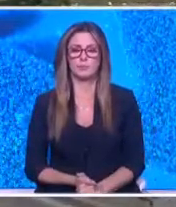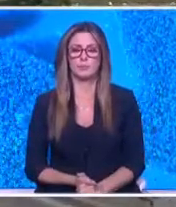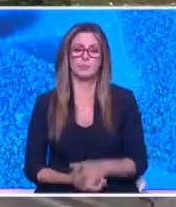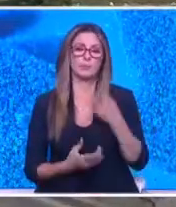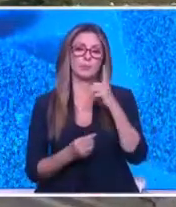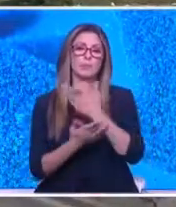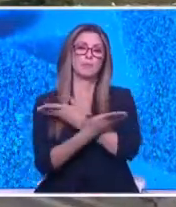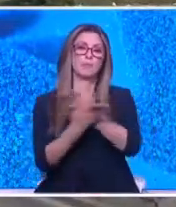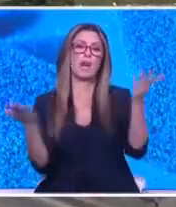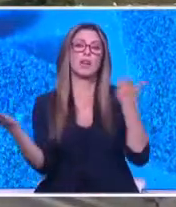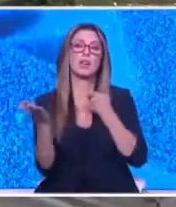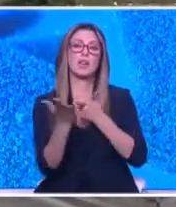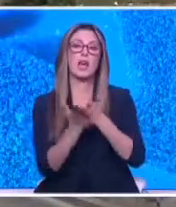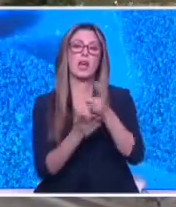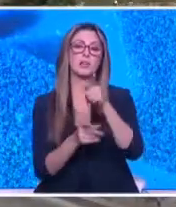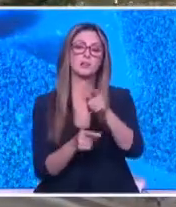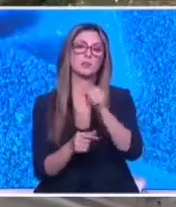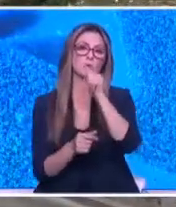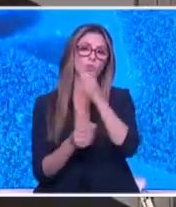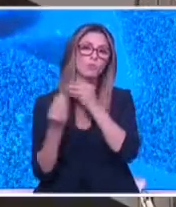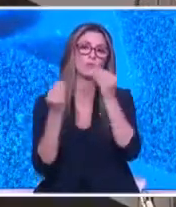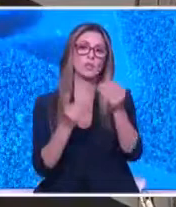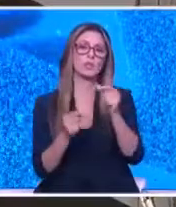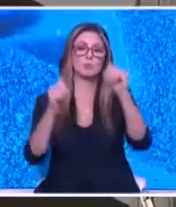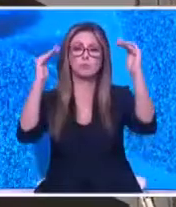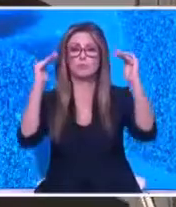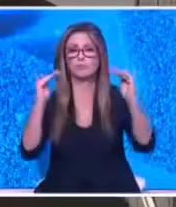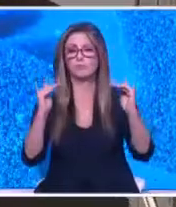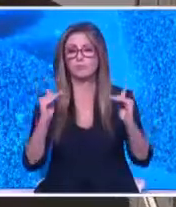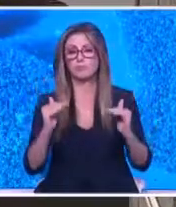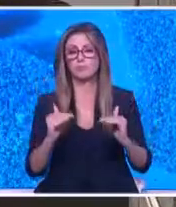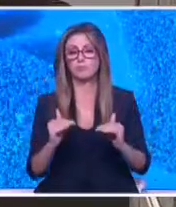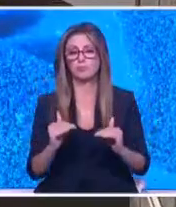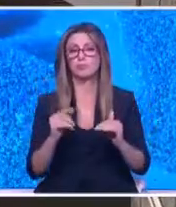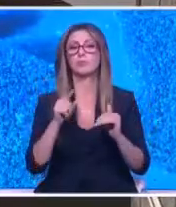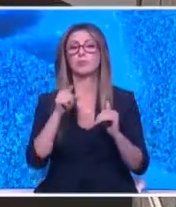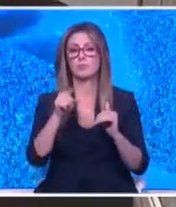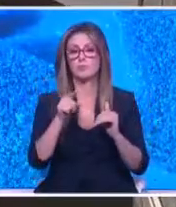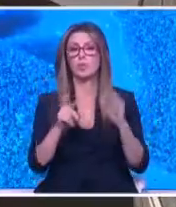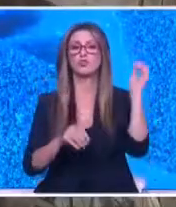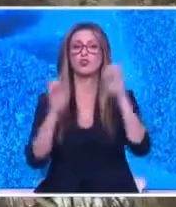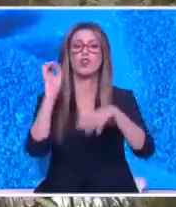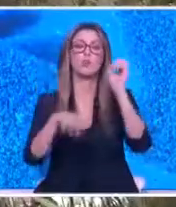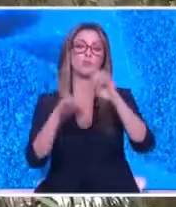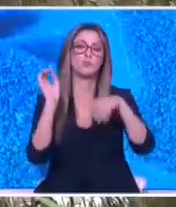Binlerce dekar tarım arazisini suluyordu. Debisi düşen Tunca Nehri'nin yüzeyi kum adacıkları ve çöplerle